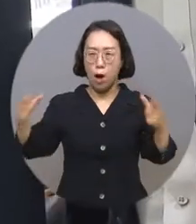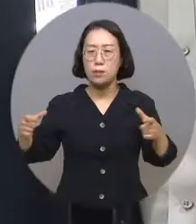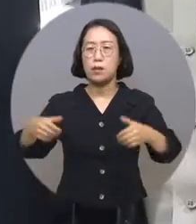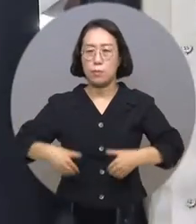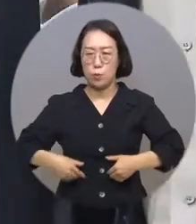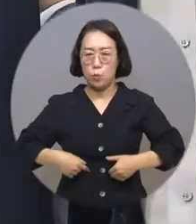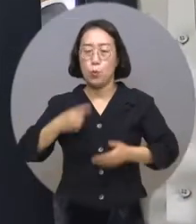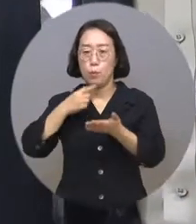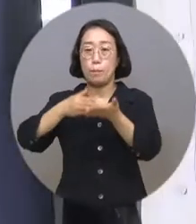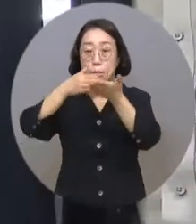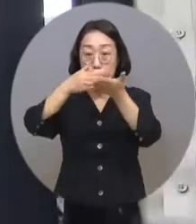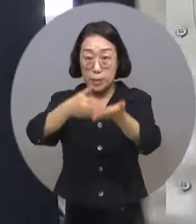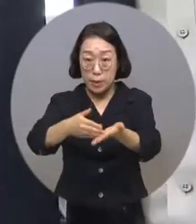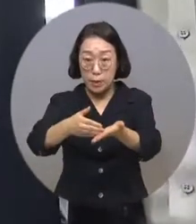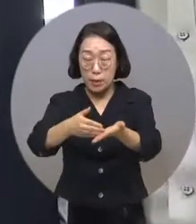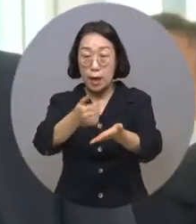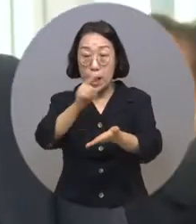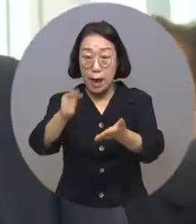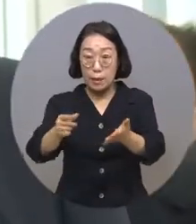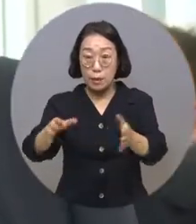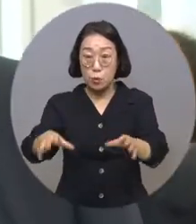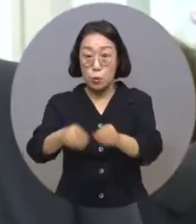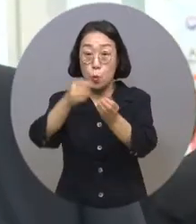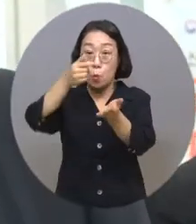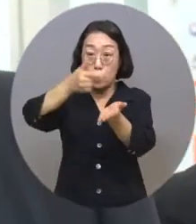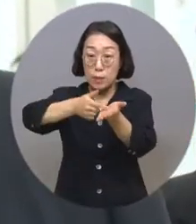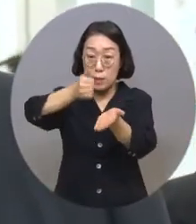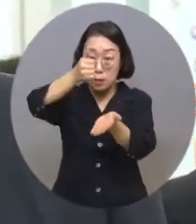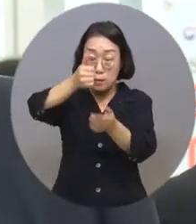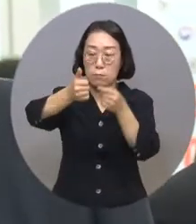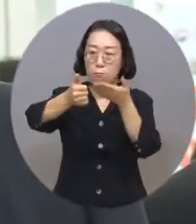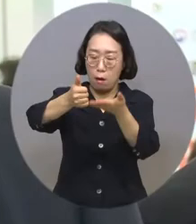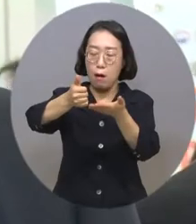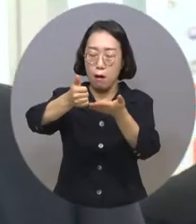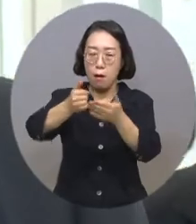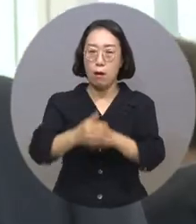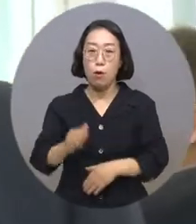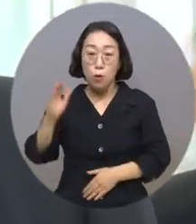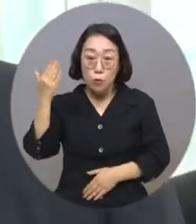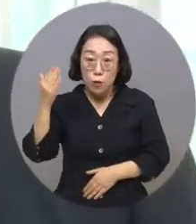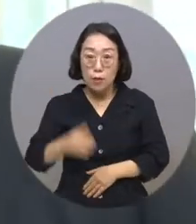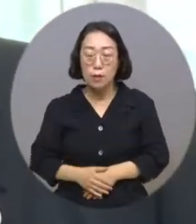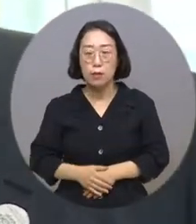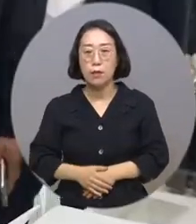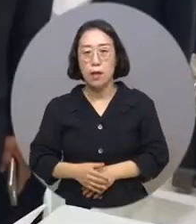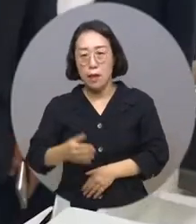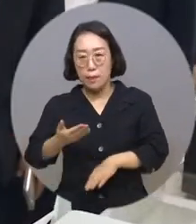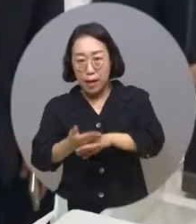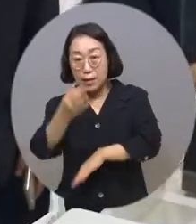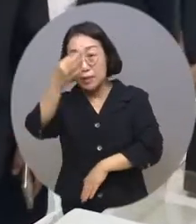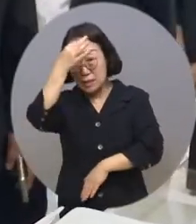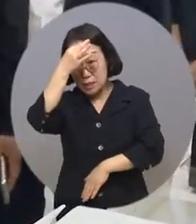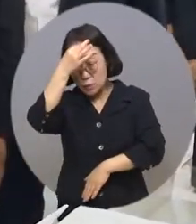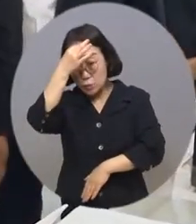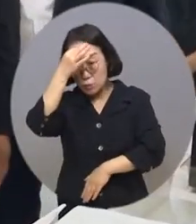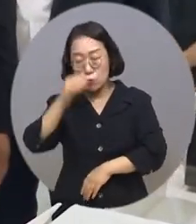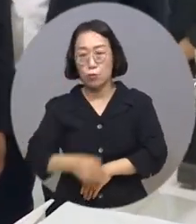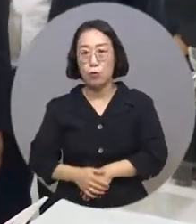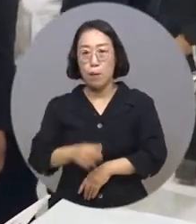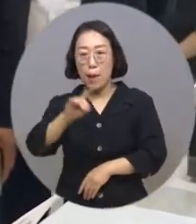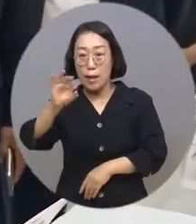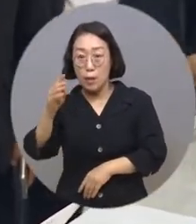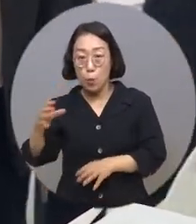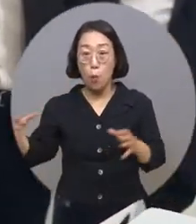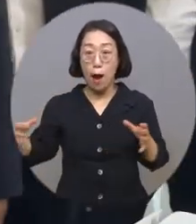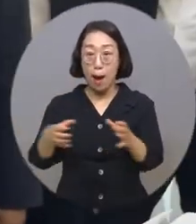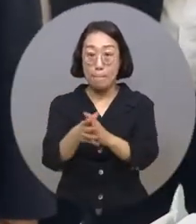건의했으며 이에 한 총리는 최근 식품산업에 바이오 및 정보통신 기술을 융합하는 푸드테크가